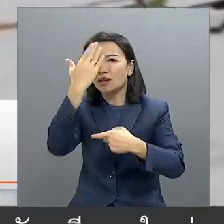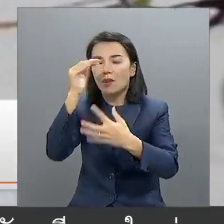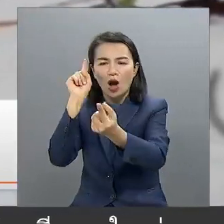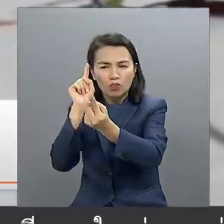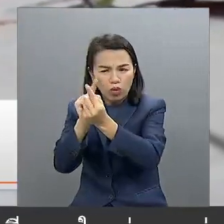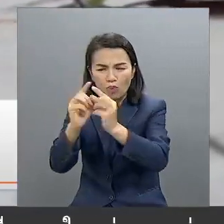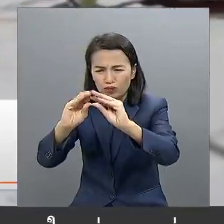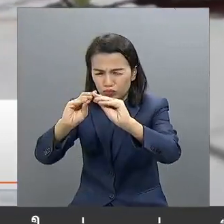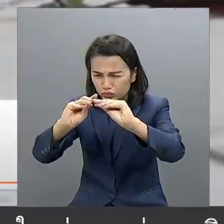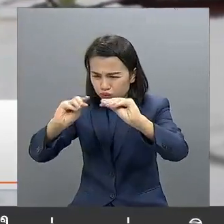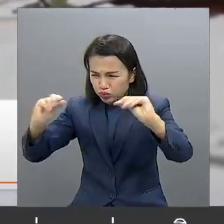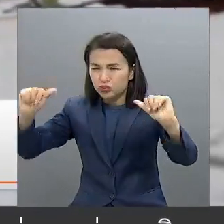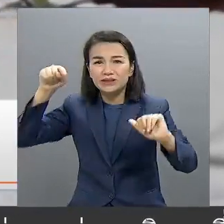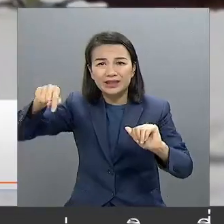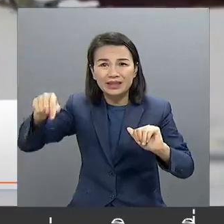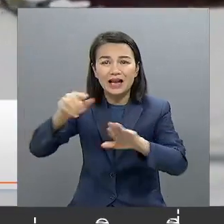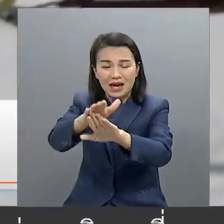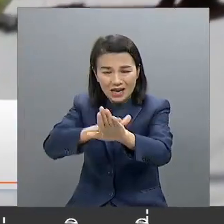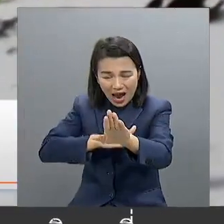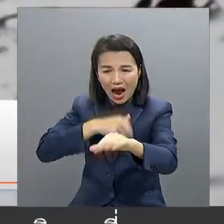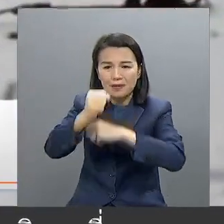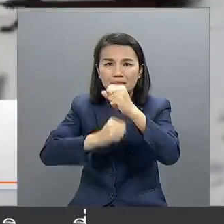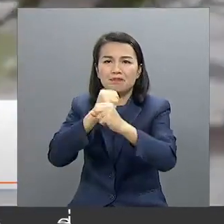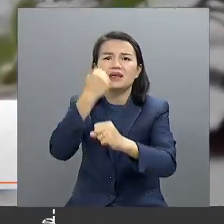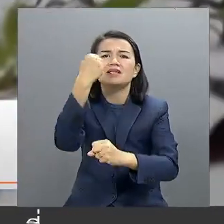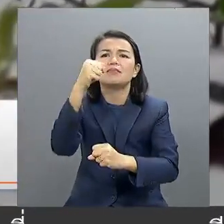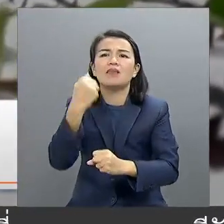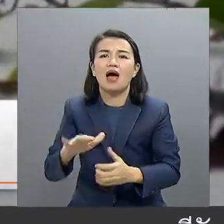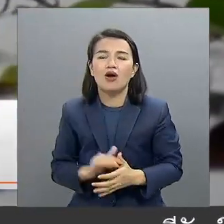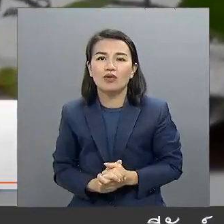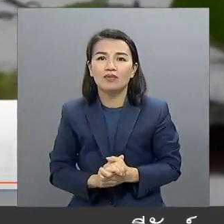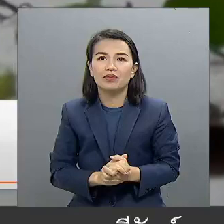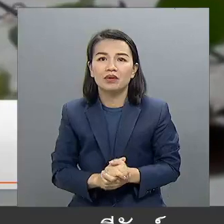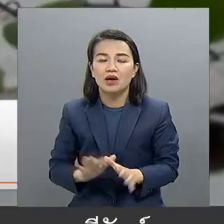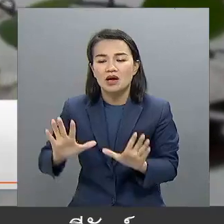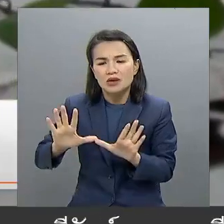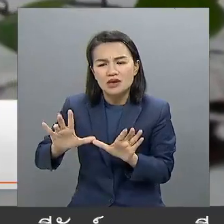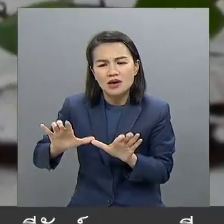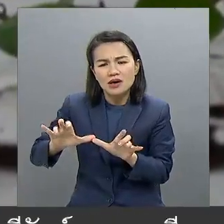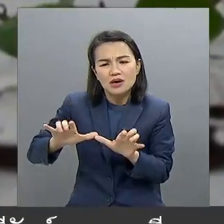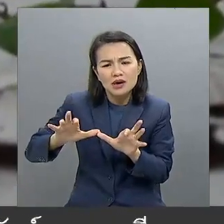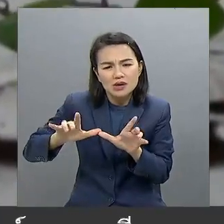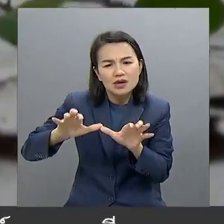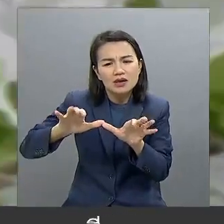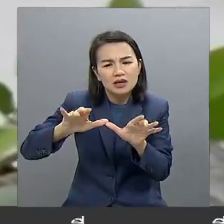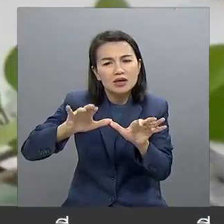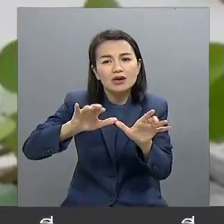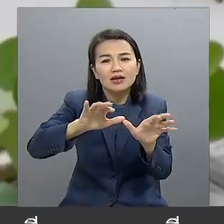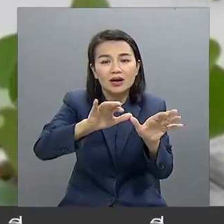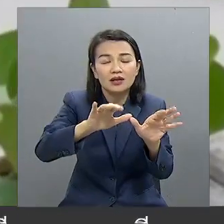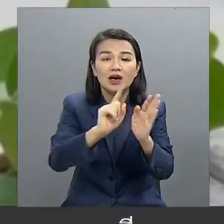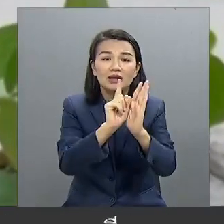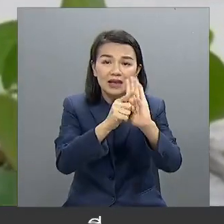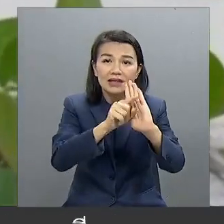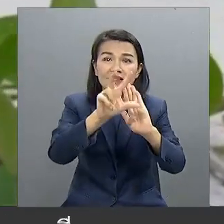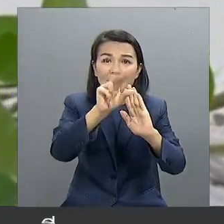บนอ่าวมายา มาเป็วนระดากวาสดปีแล้วค่ะเมื่อกี้เดินขึ้นไปบนชายหาด ใช้เวลากึช่งใช่ไหมโอ้iaเป็ไดอร